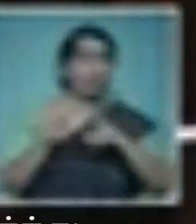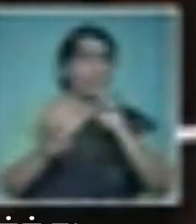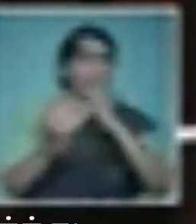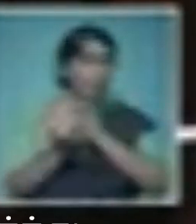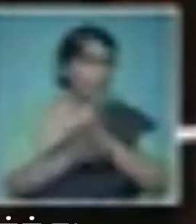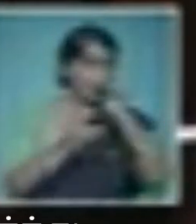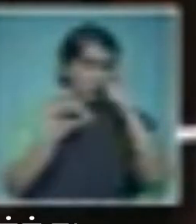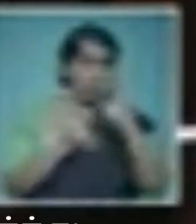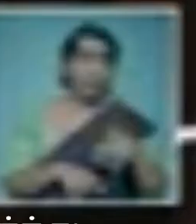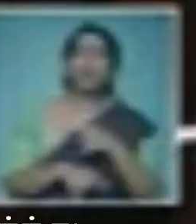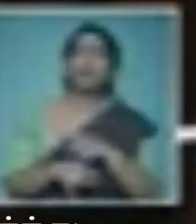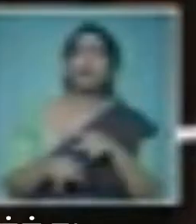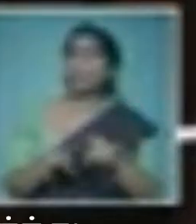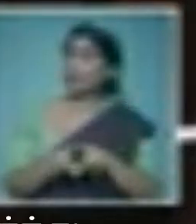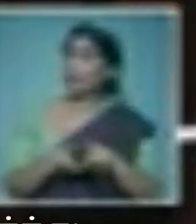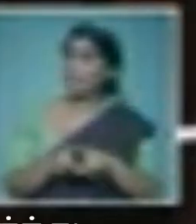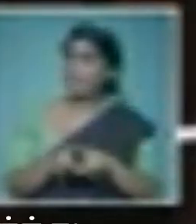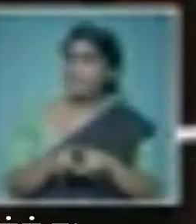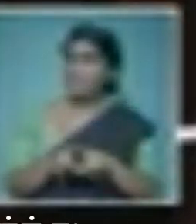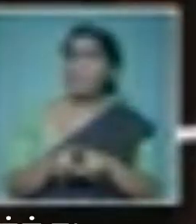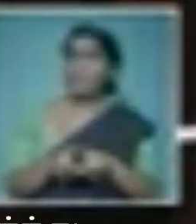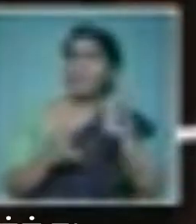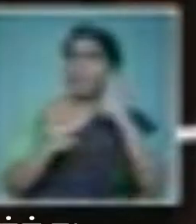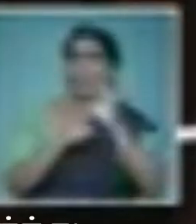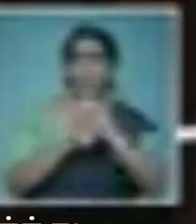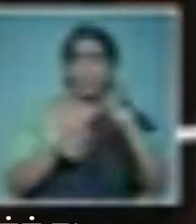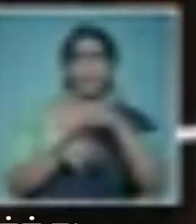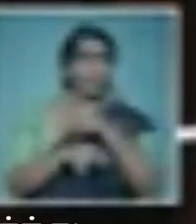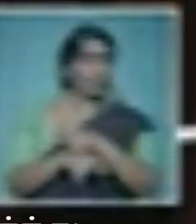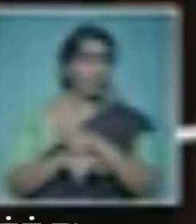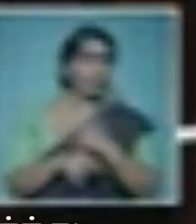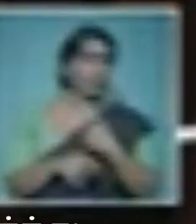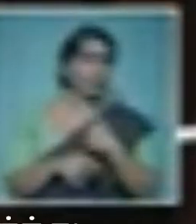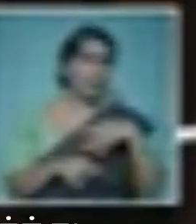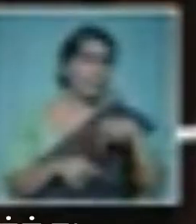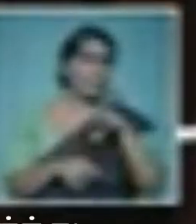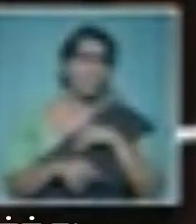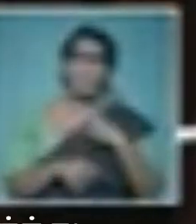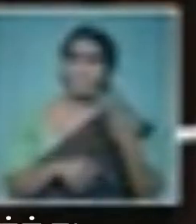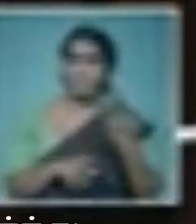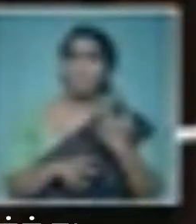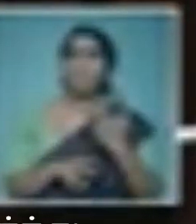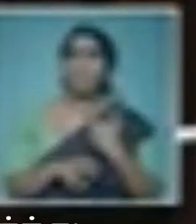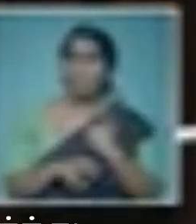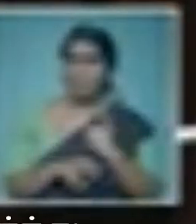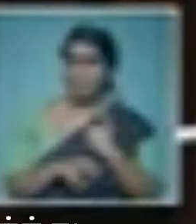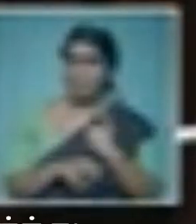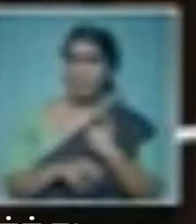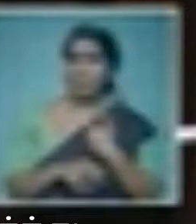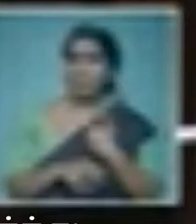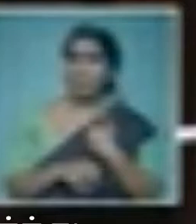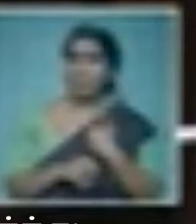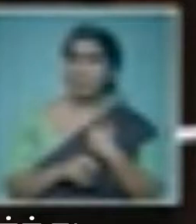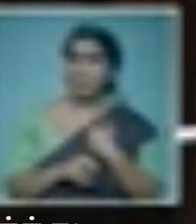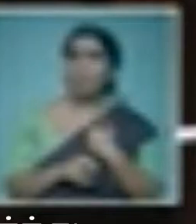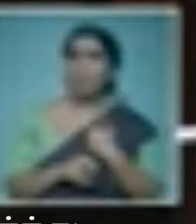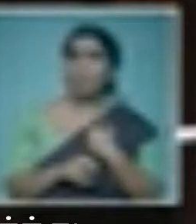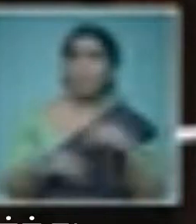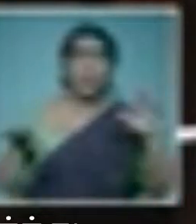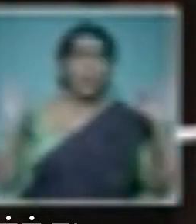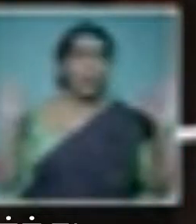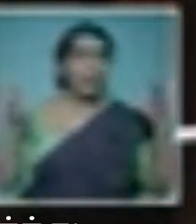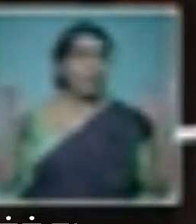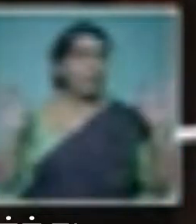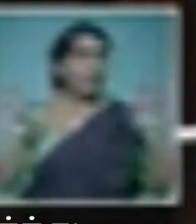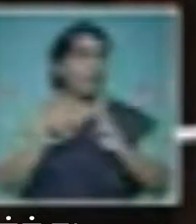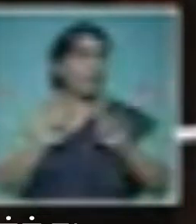ஏமாற்ற முடியாது என்றதை இந்த இடத்தில் சொல்ல வேண்டும். நாங்கள் ஃபீனிக்ஸ் பறவைகளை போல நாங்கள் மீண்டும் மீண்டும் மீண்டும் எங்களுடைய அரசியல் உரிமைக்காக 75 வருடம் இல்ல